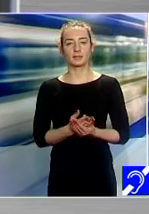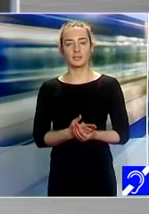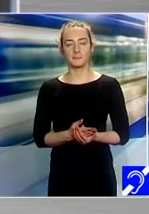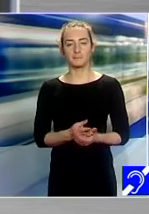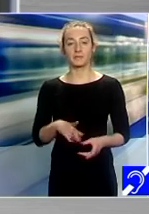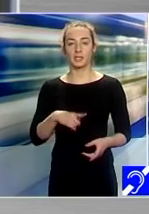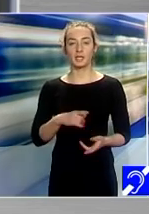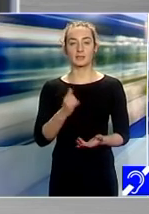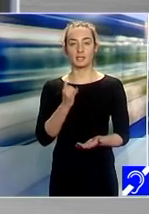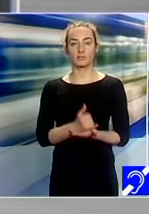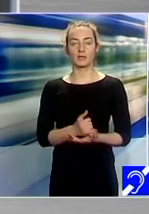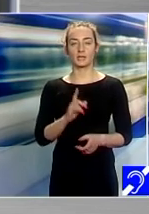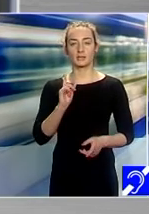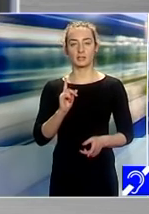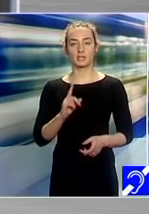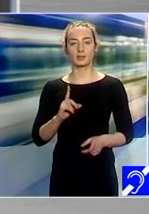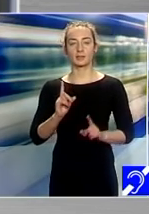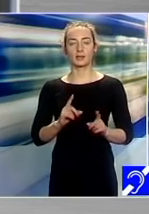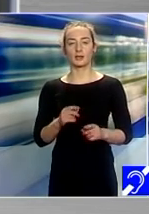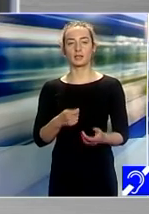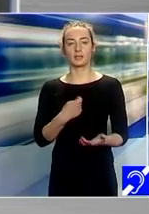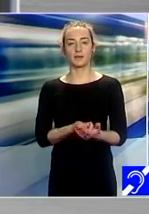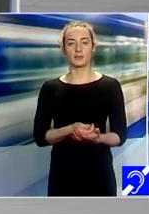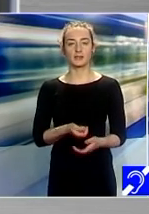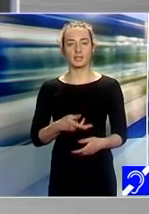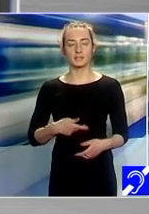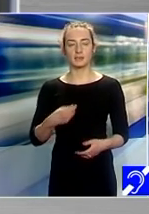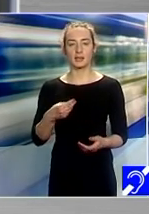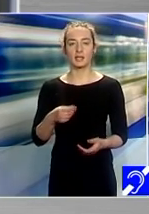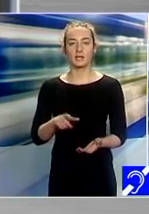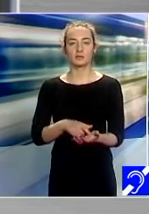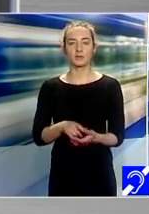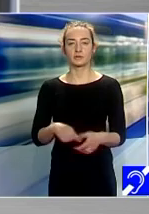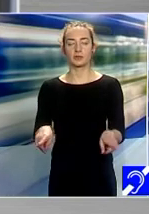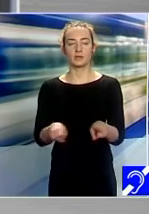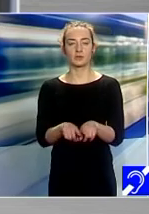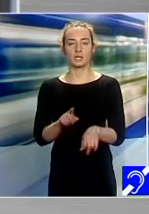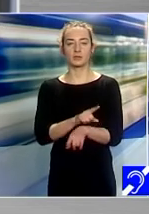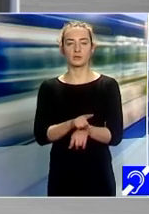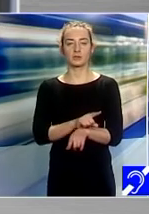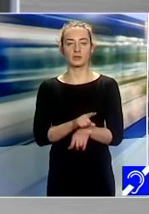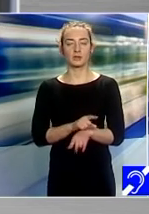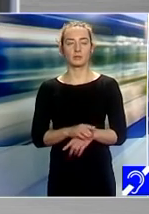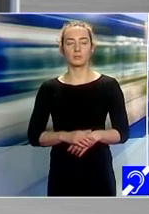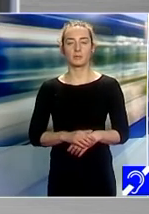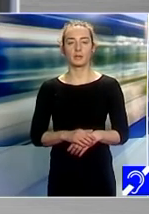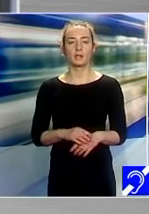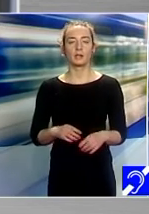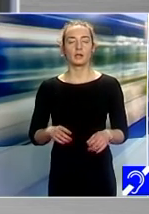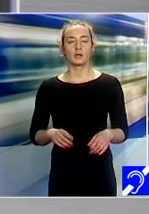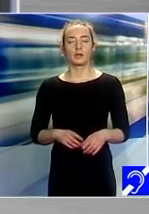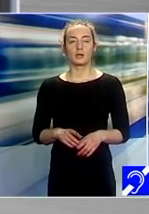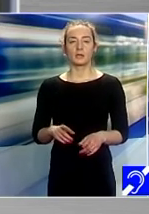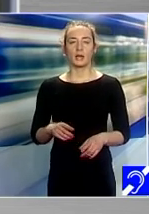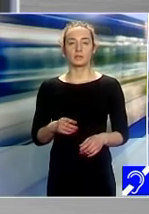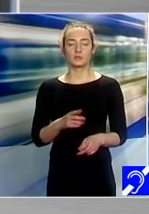Este adevărat, dar dacă indemnizația se solicită în același timp cu alocația de stat, se întocmește, se întocmește